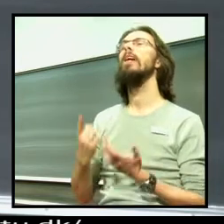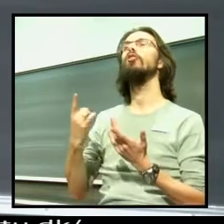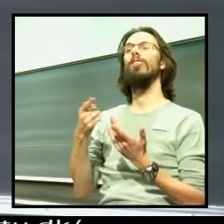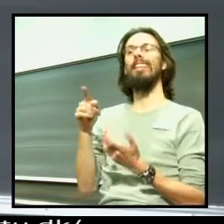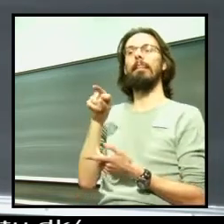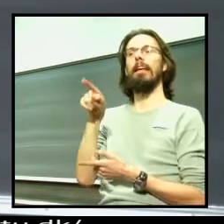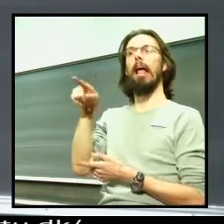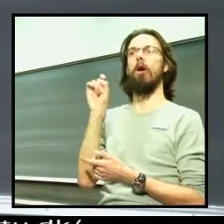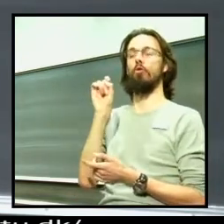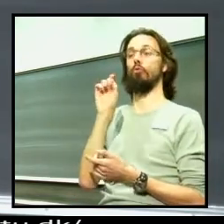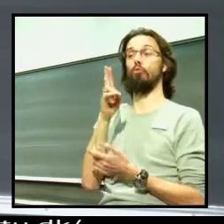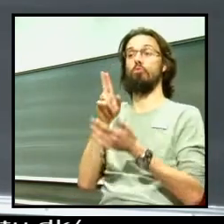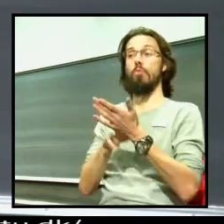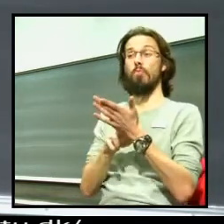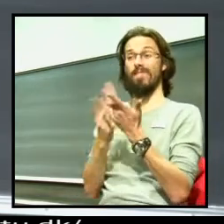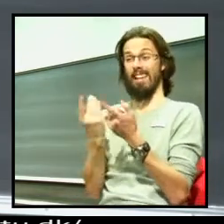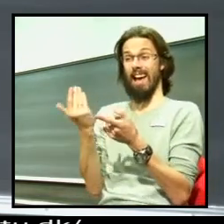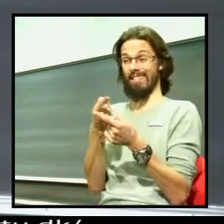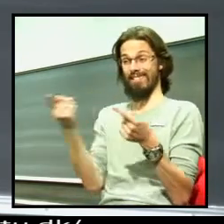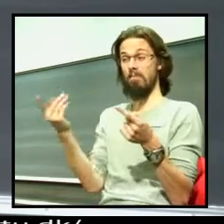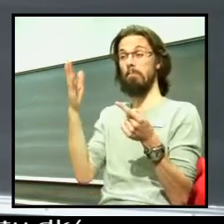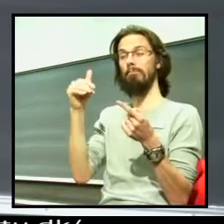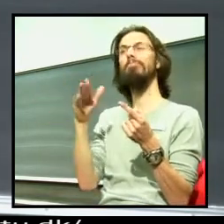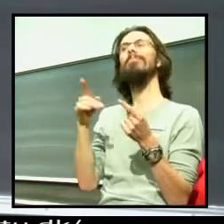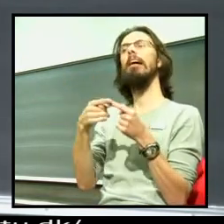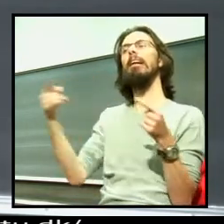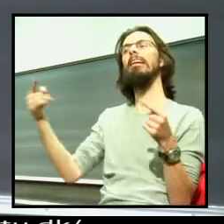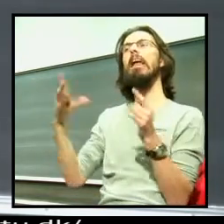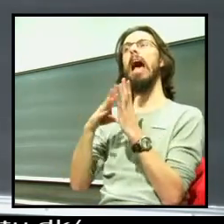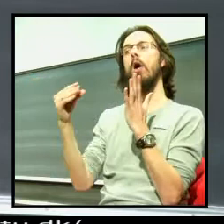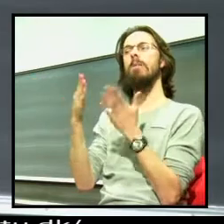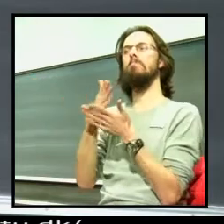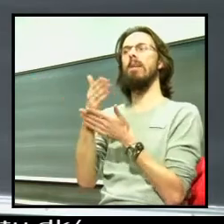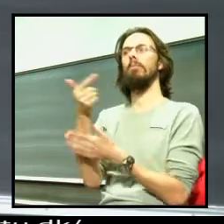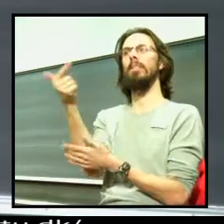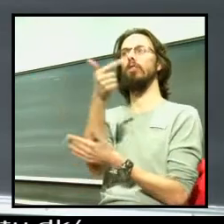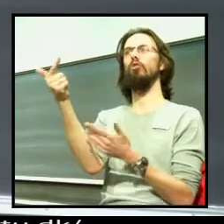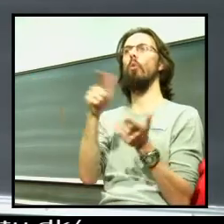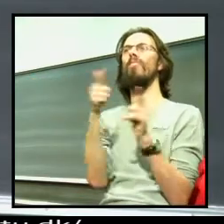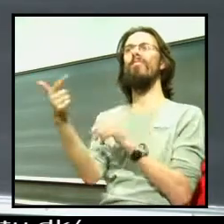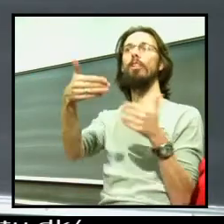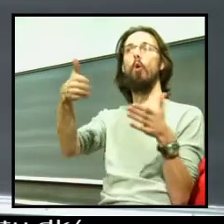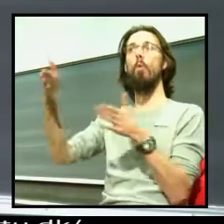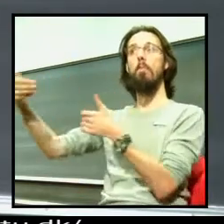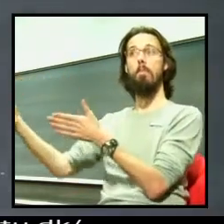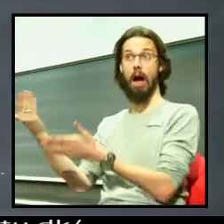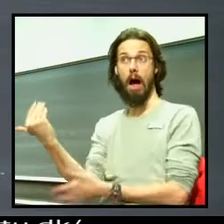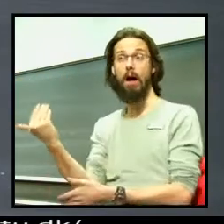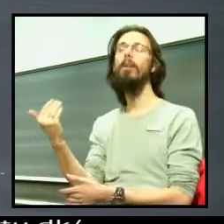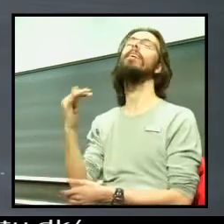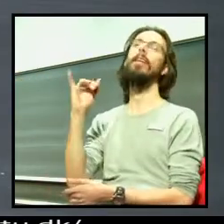er det, der står der, en lineær afbildning mellem sådan to vektorrum? Og det er det,